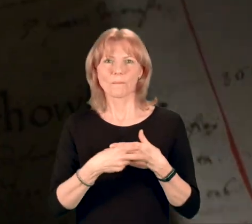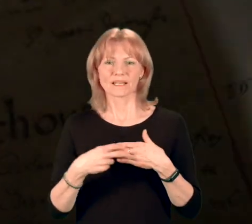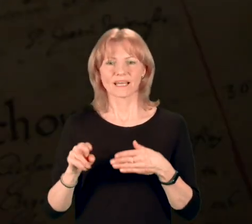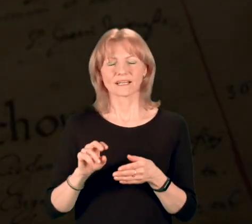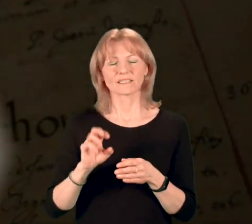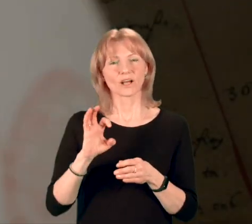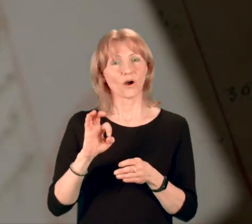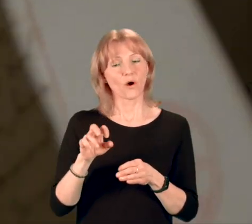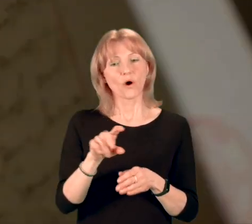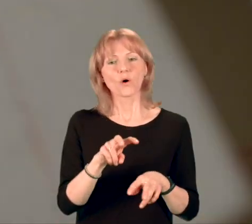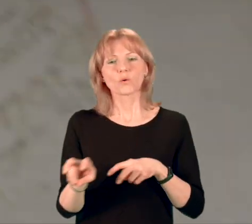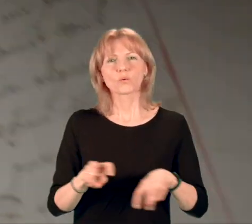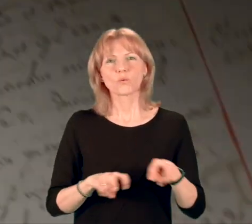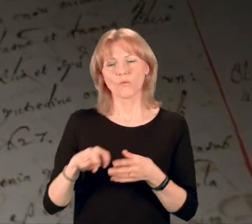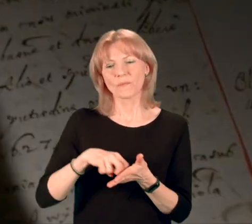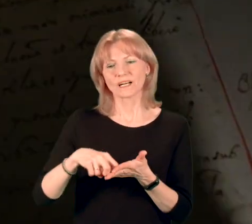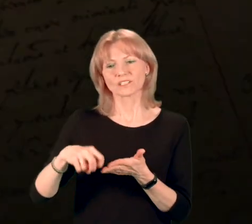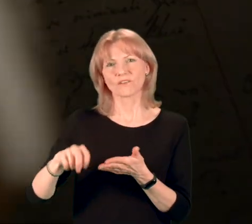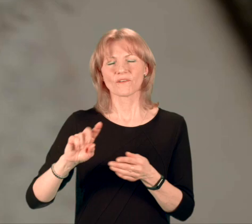na przestrzeni blisko pięciu wieków.